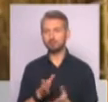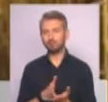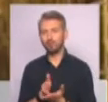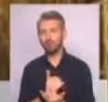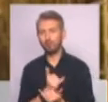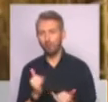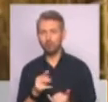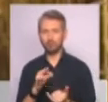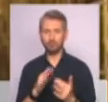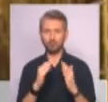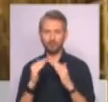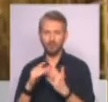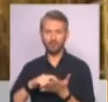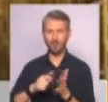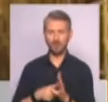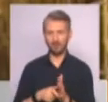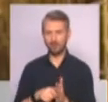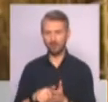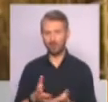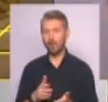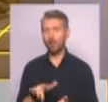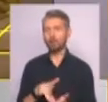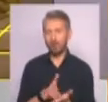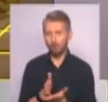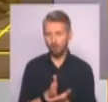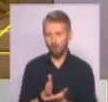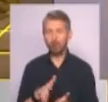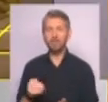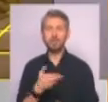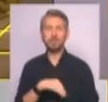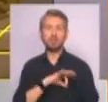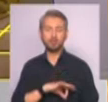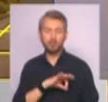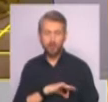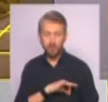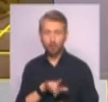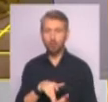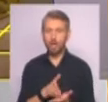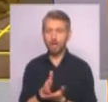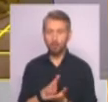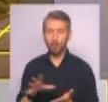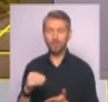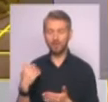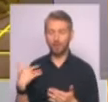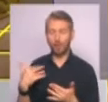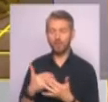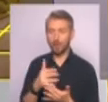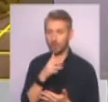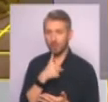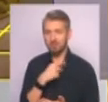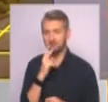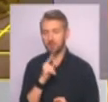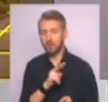завжди актуальна тема для кожного. Всі ми споживачі комунальних послуг. І всі останні роки ми спостерігаємо те,